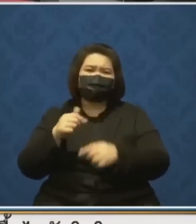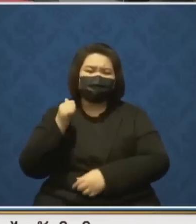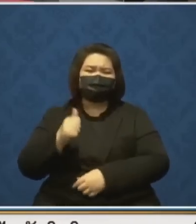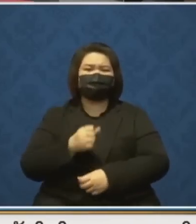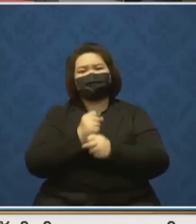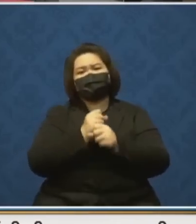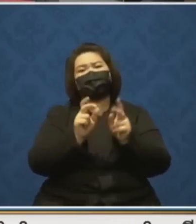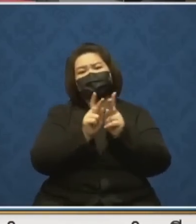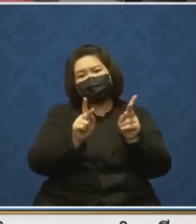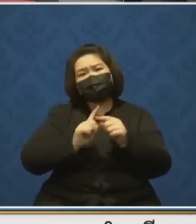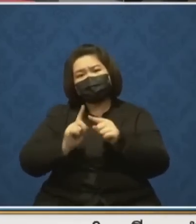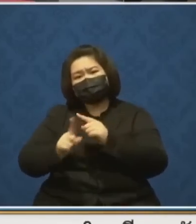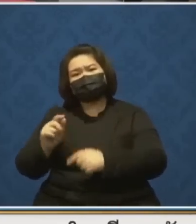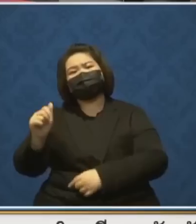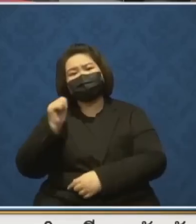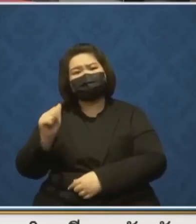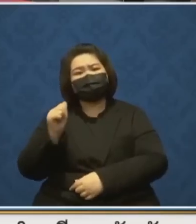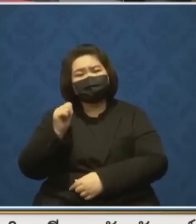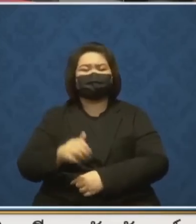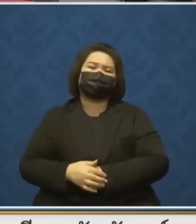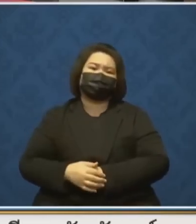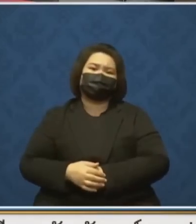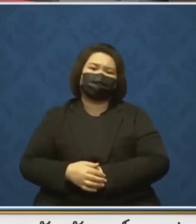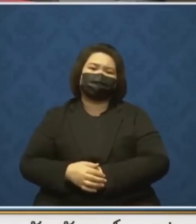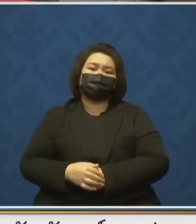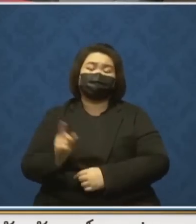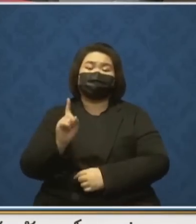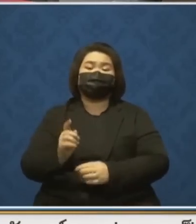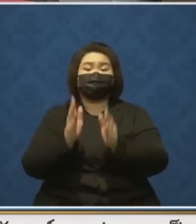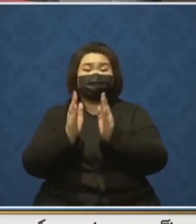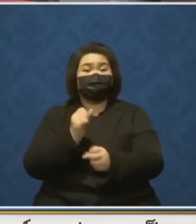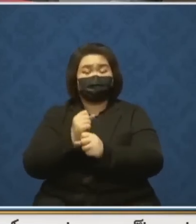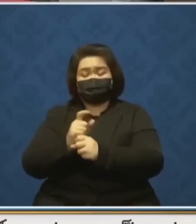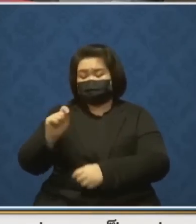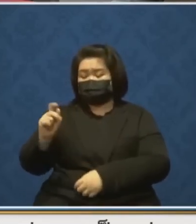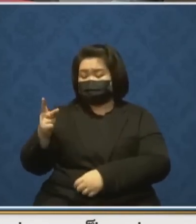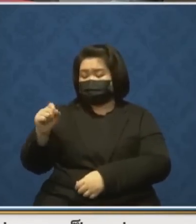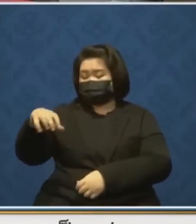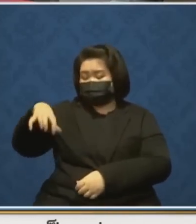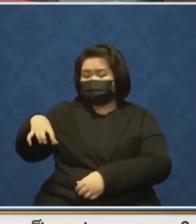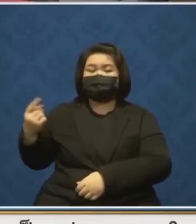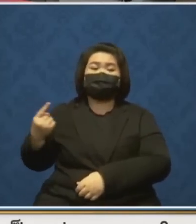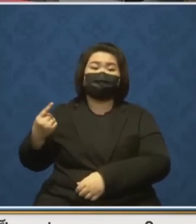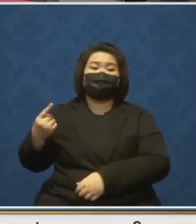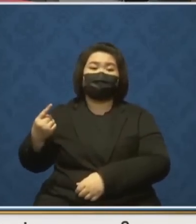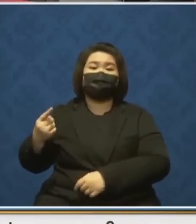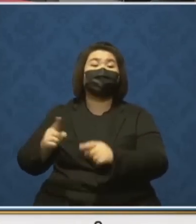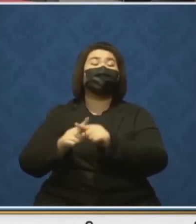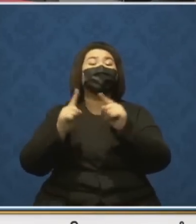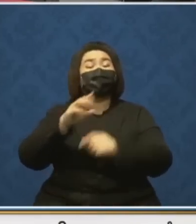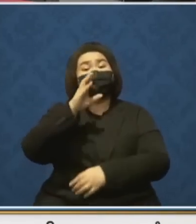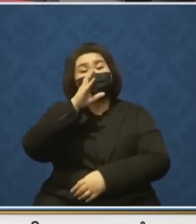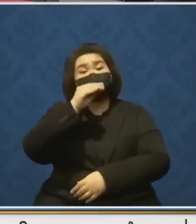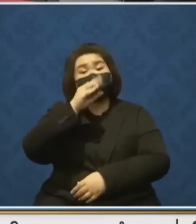ๆเนี่ยก็ร้วนที่จะตัดตอนแค่เจ้าหน้ที่องคการคลางสินค้าผมไมไดพูดนะครับ